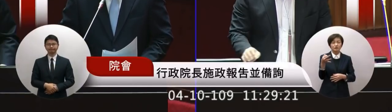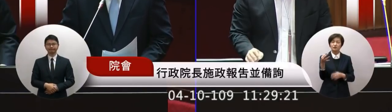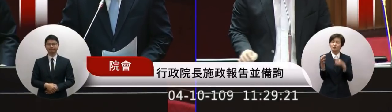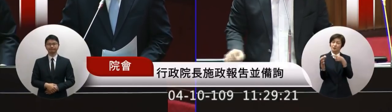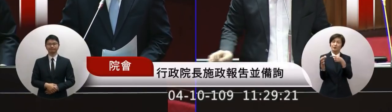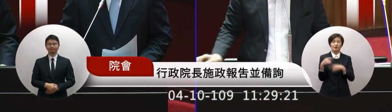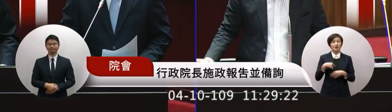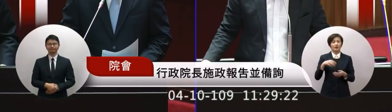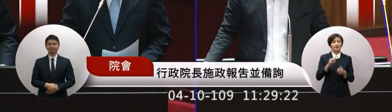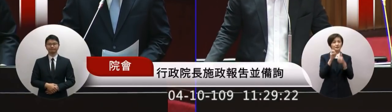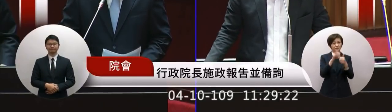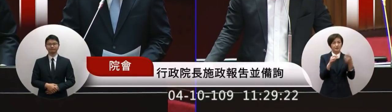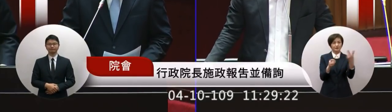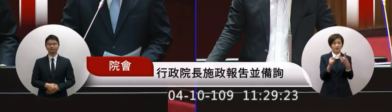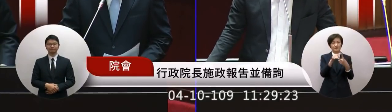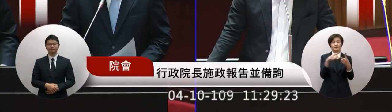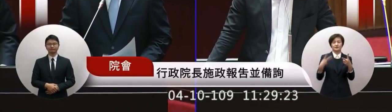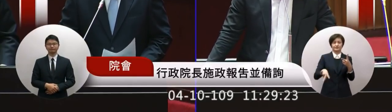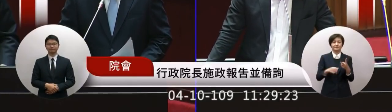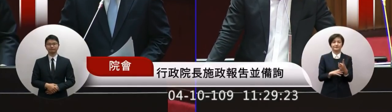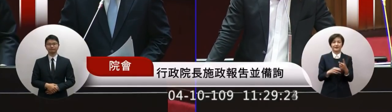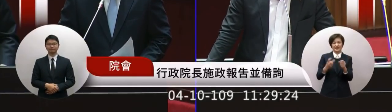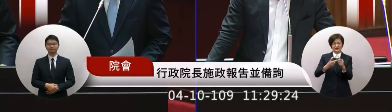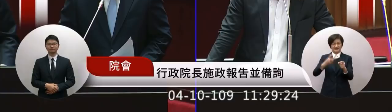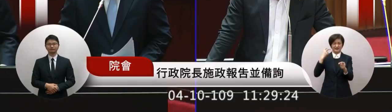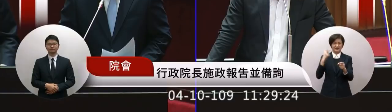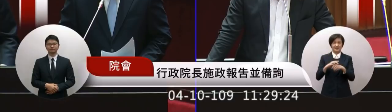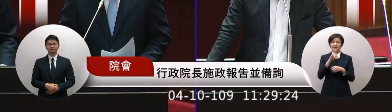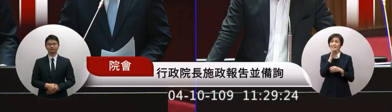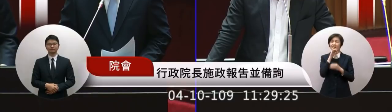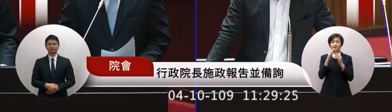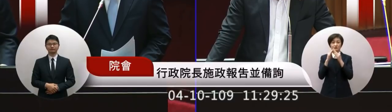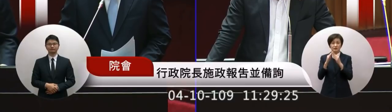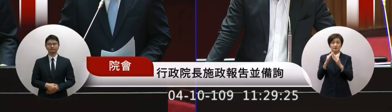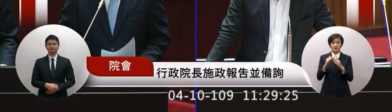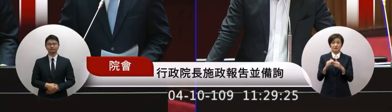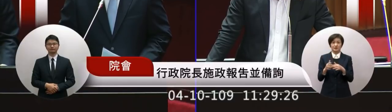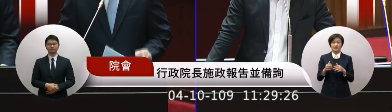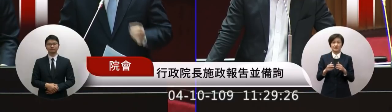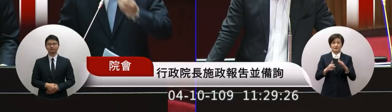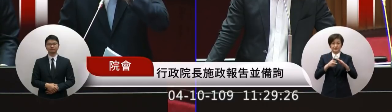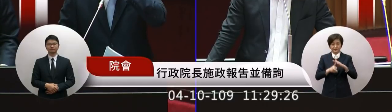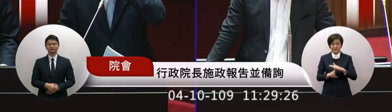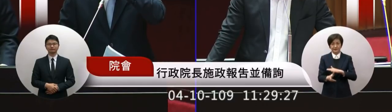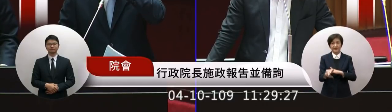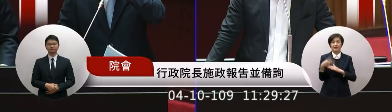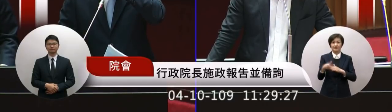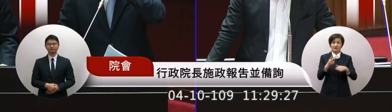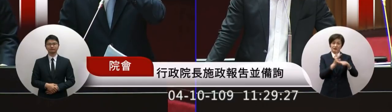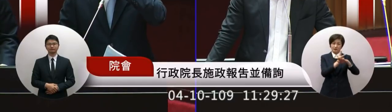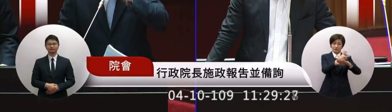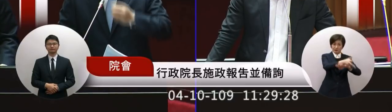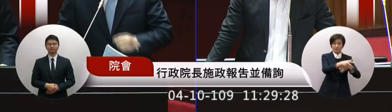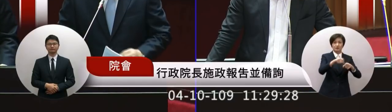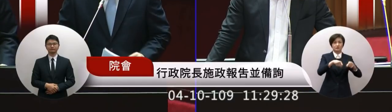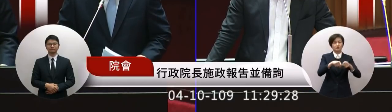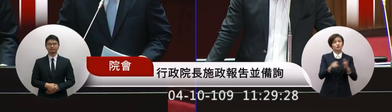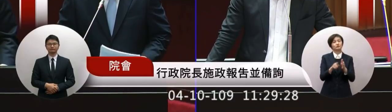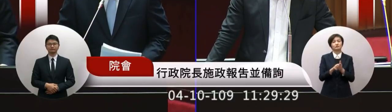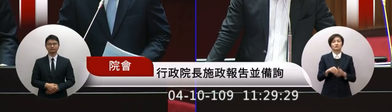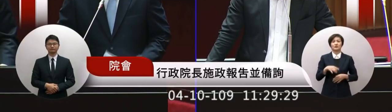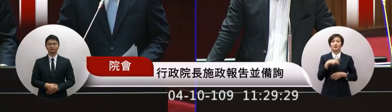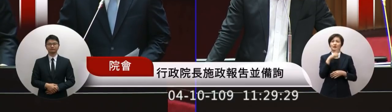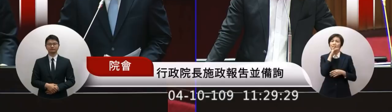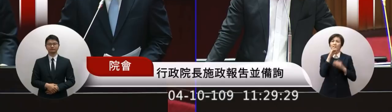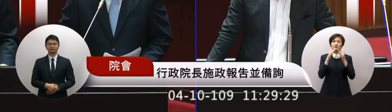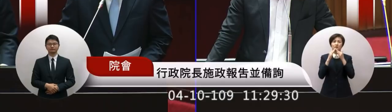出两个建议，甲历史的观点啦。二十年前吼，台中铁路地下化甲即个高架化的时阵，迄个时阵嘛是台中市府